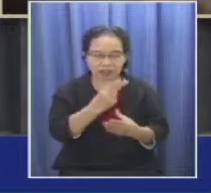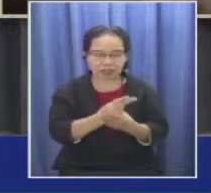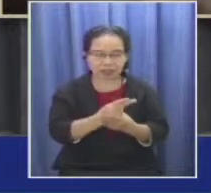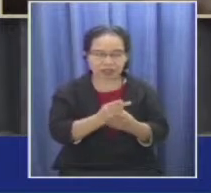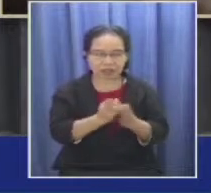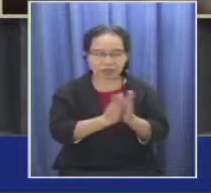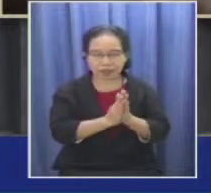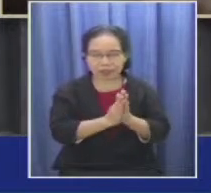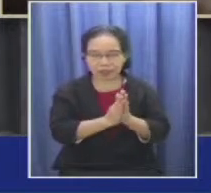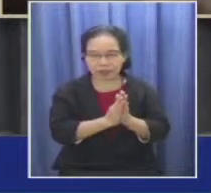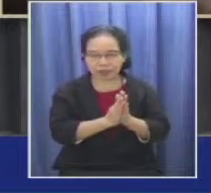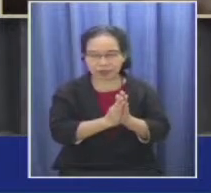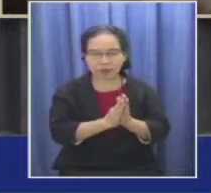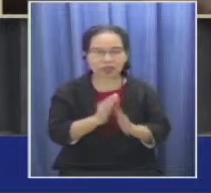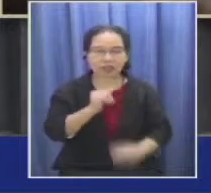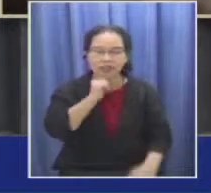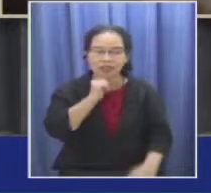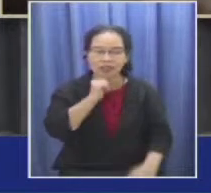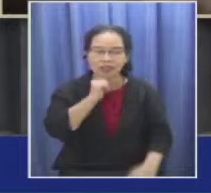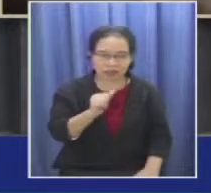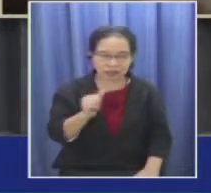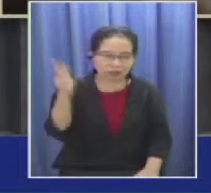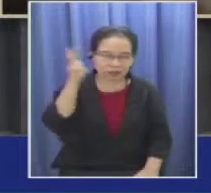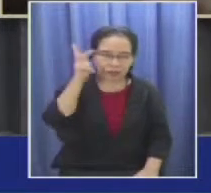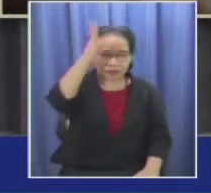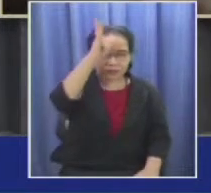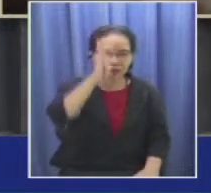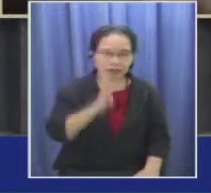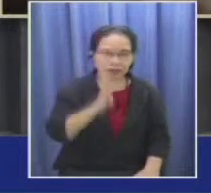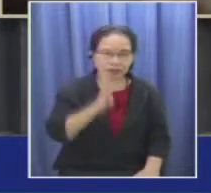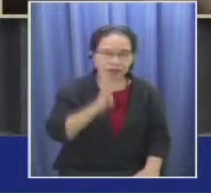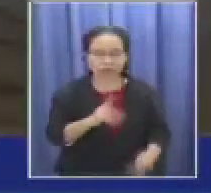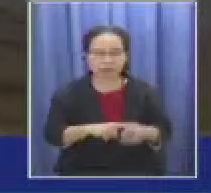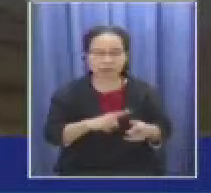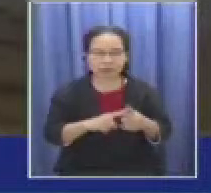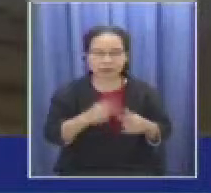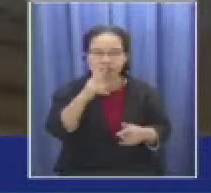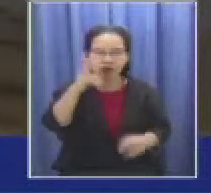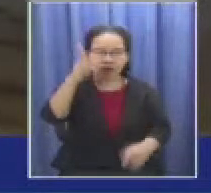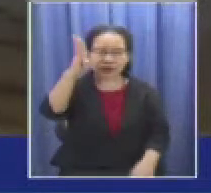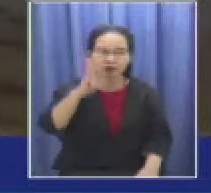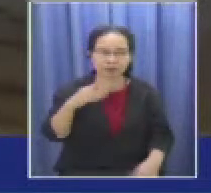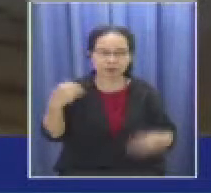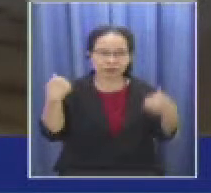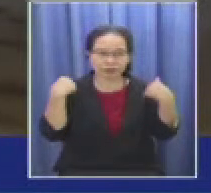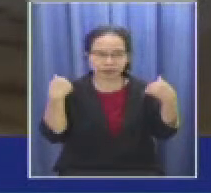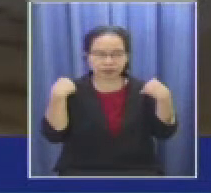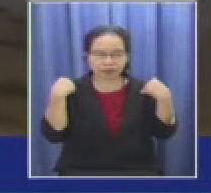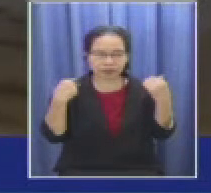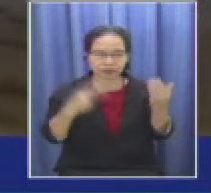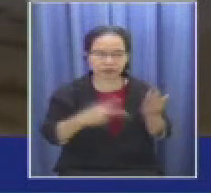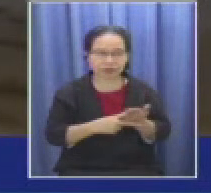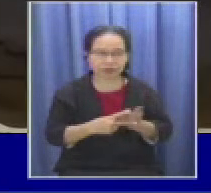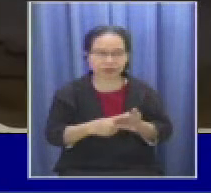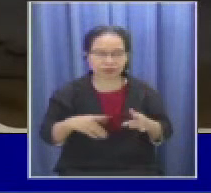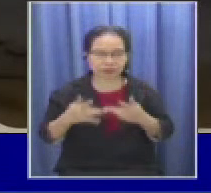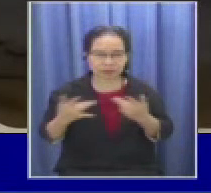na benkura mokoye no nya atwum wo mu enya atwum nti yenum nyina